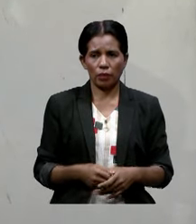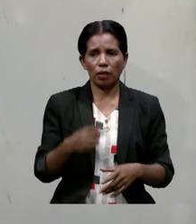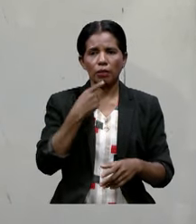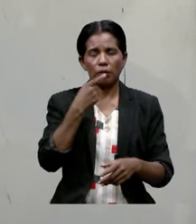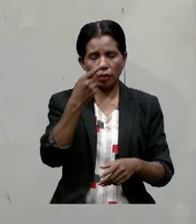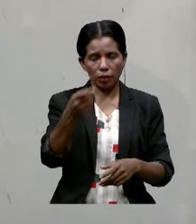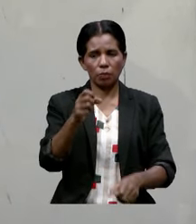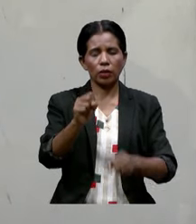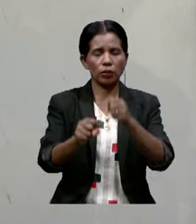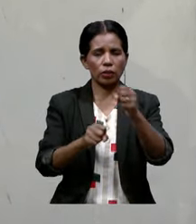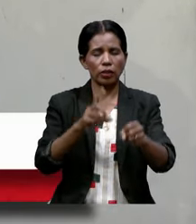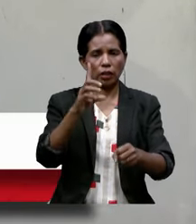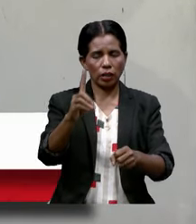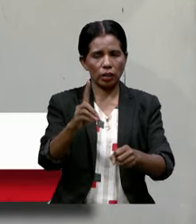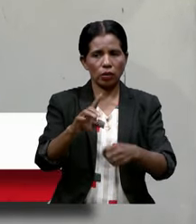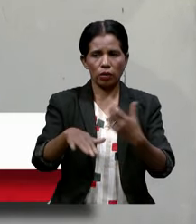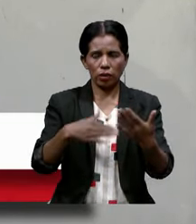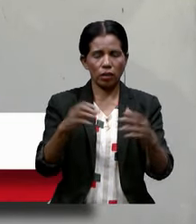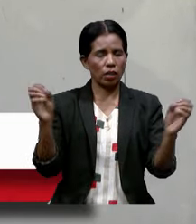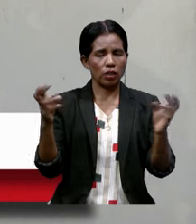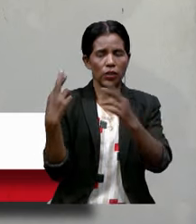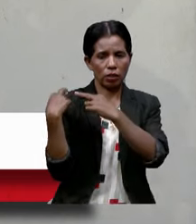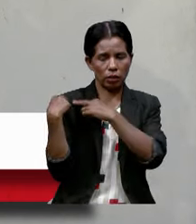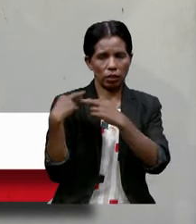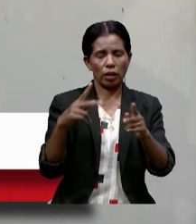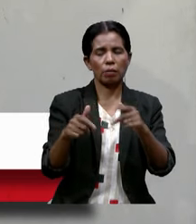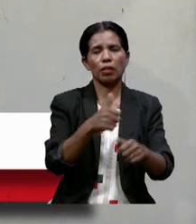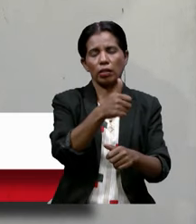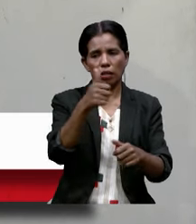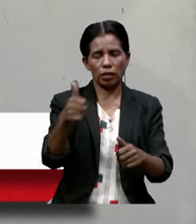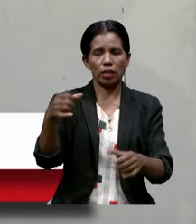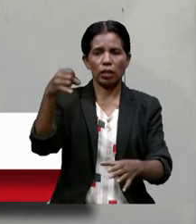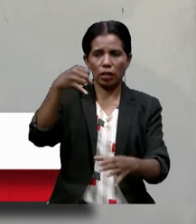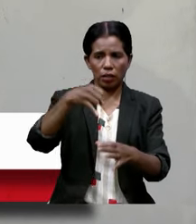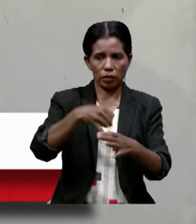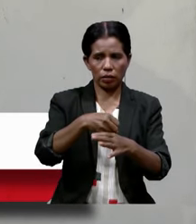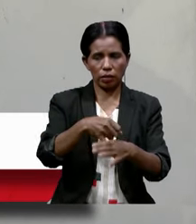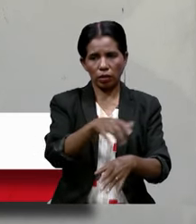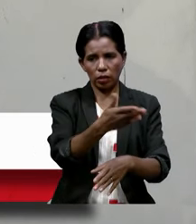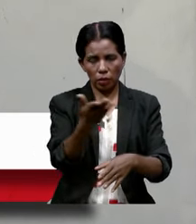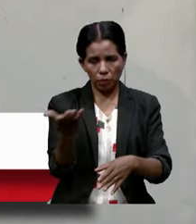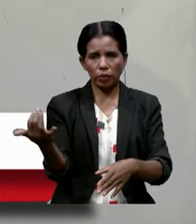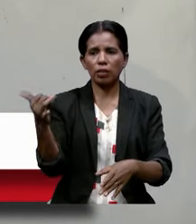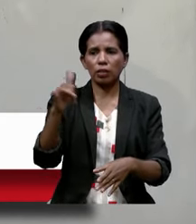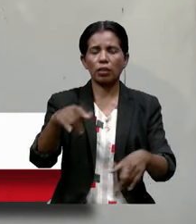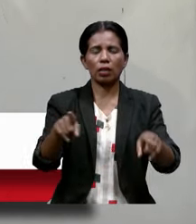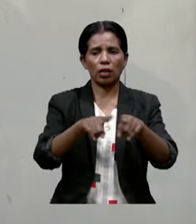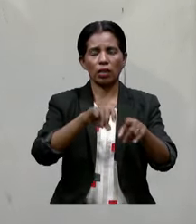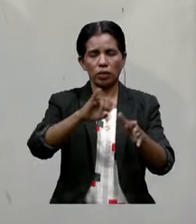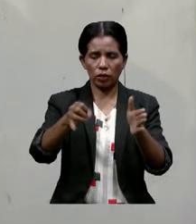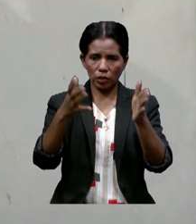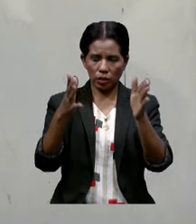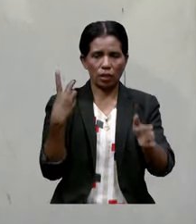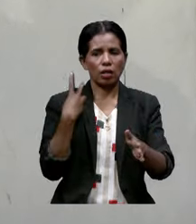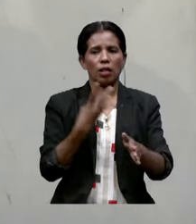ba sociedade toma, né, nelaos responsabilidade a meira ninien, incluindo itu buat si rehanesan jurnalista, zami